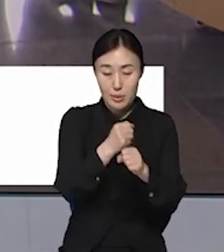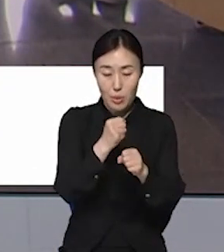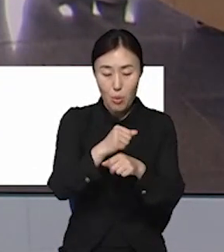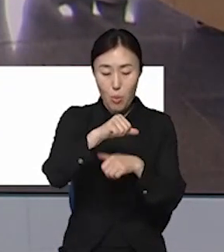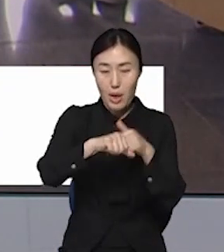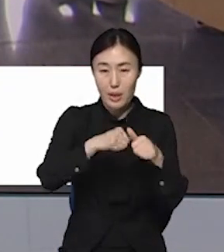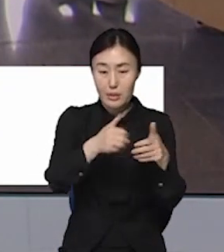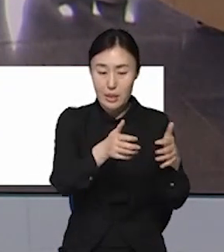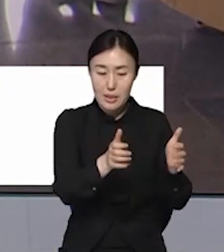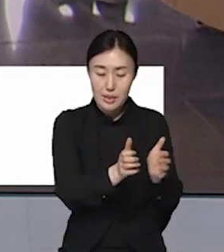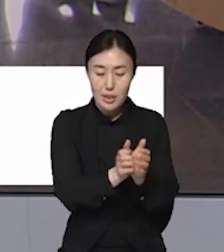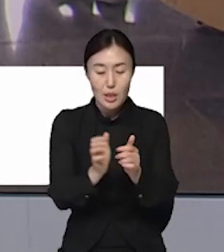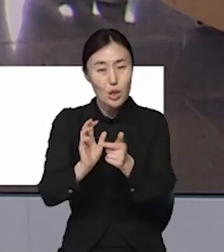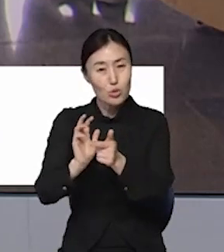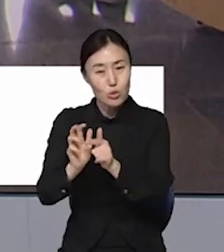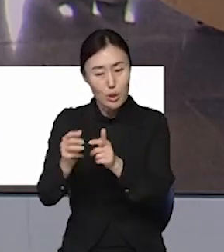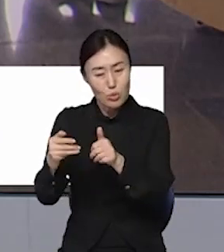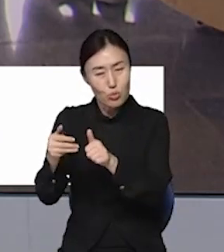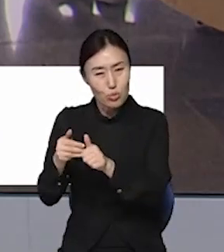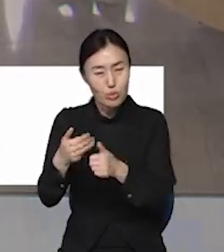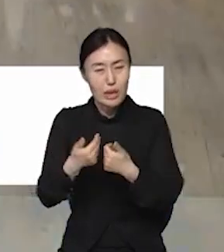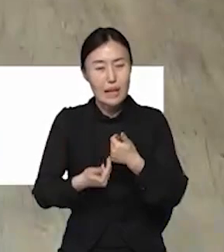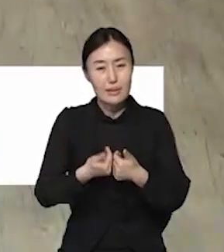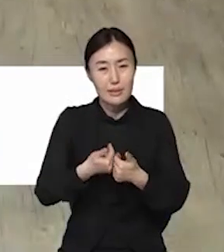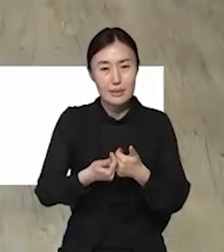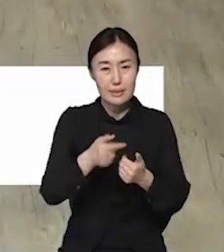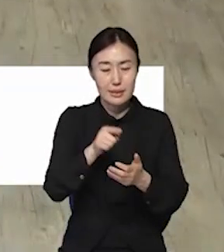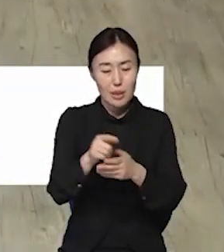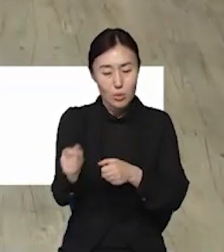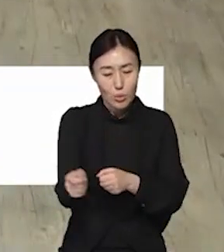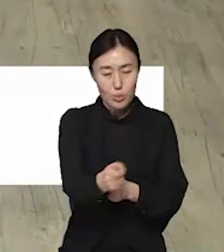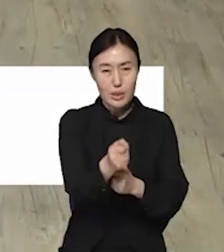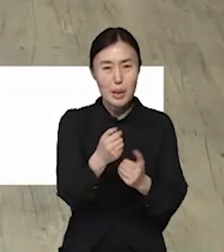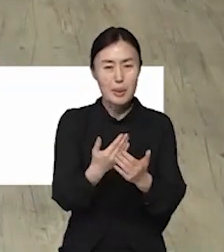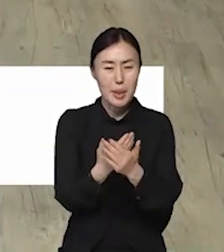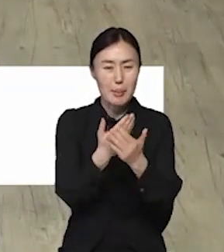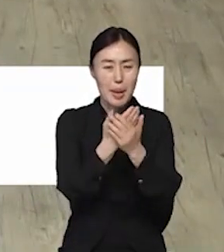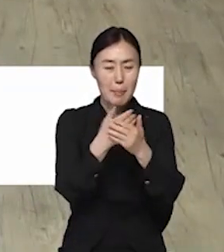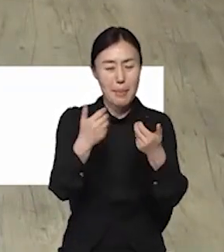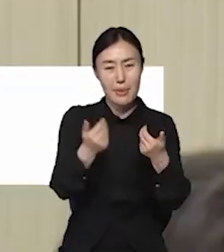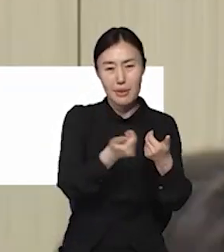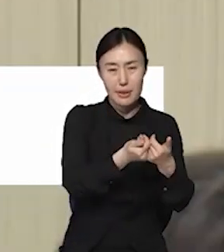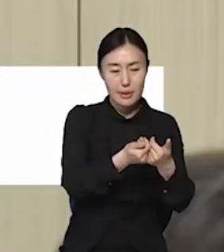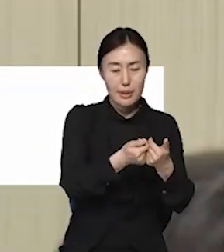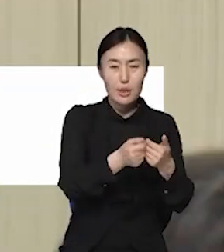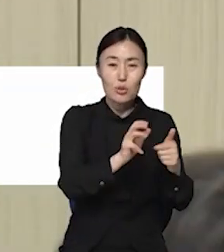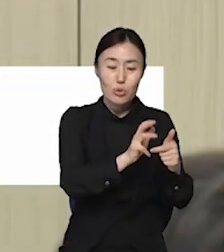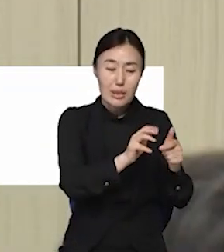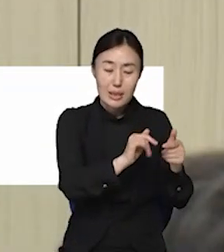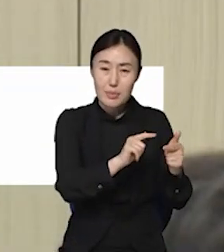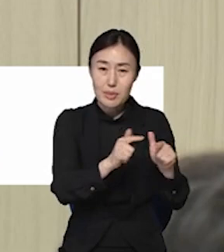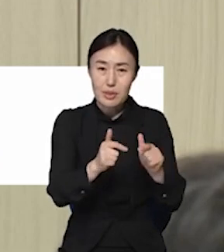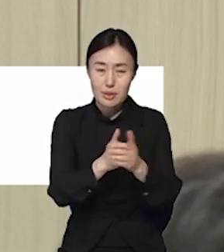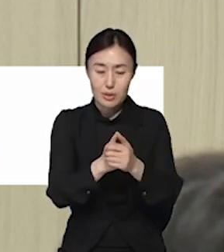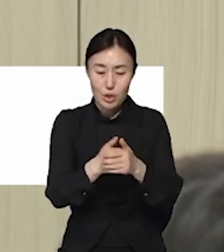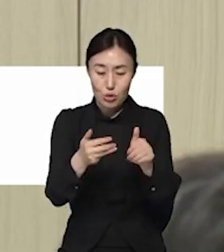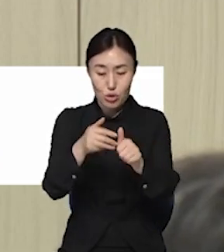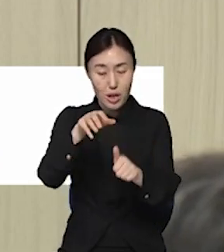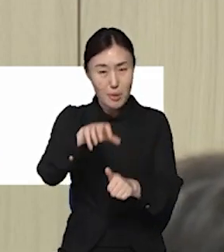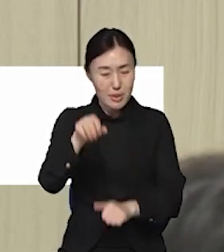환경단체와 구례군이 갈등을 빚고 있습니다. 지리산 골프장 개발을 반대하는 구례 사람들은 구례군청에서 시위를